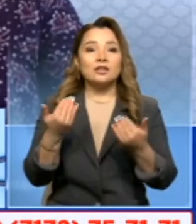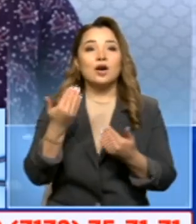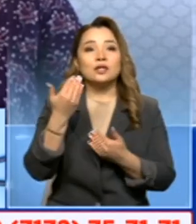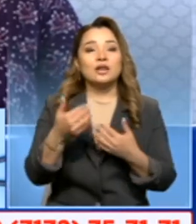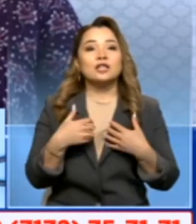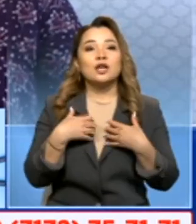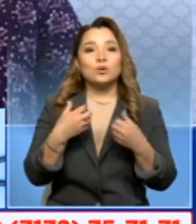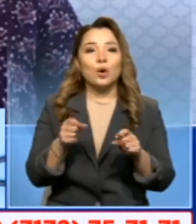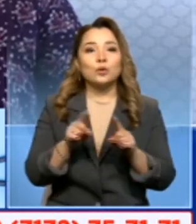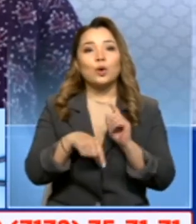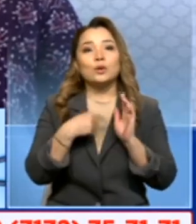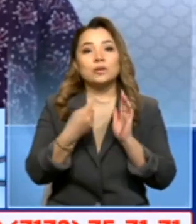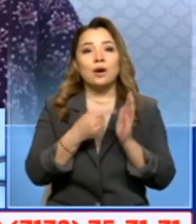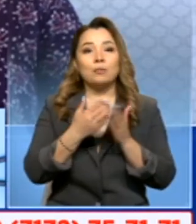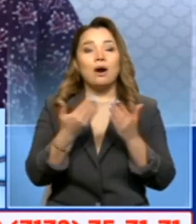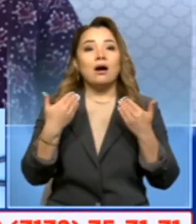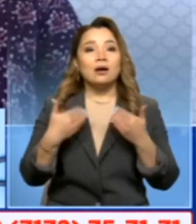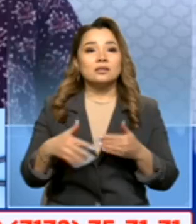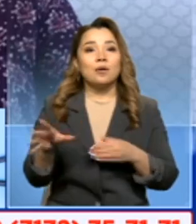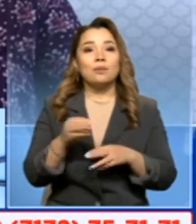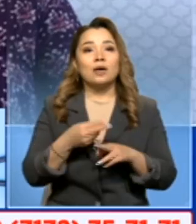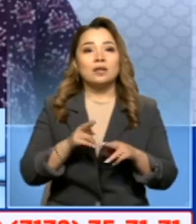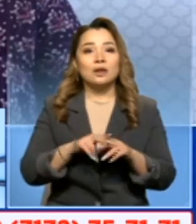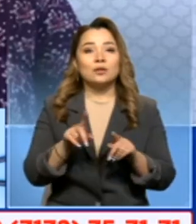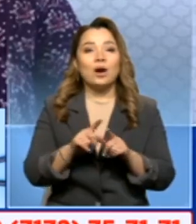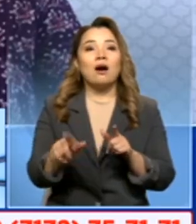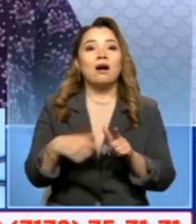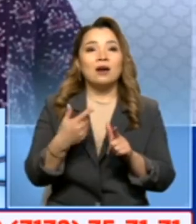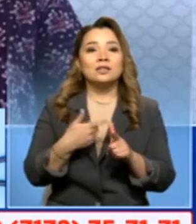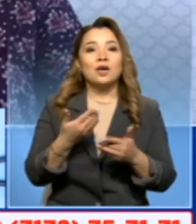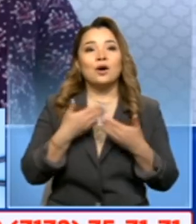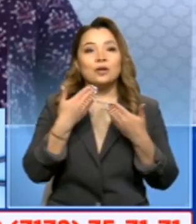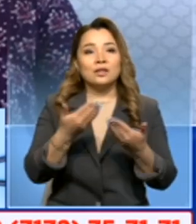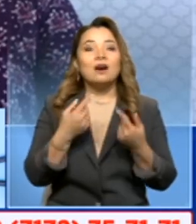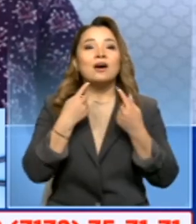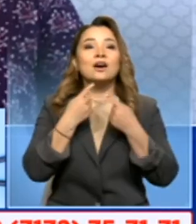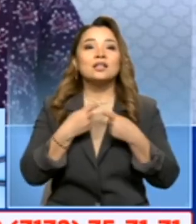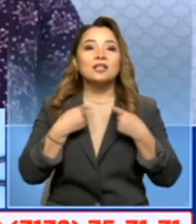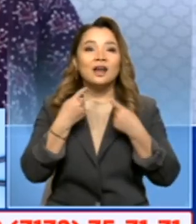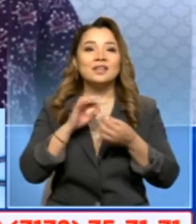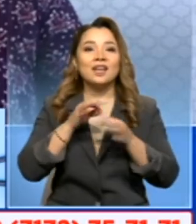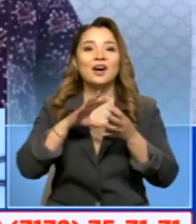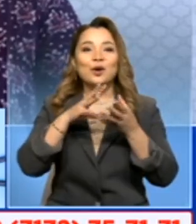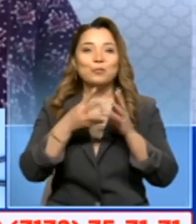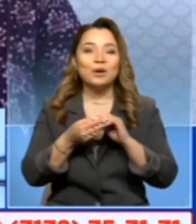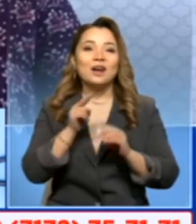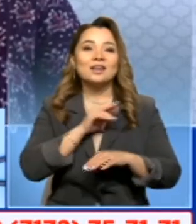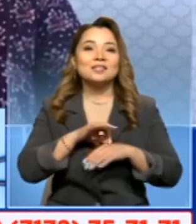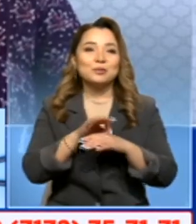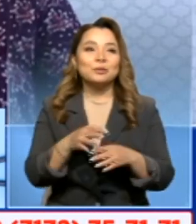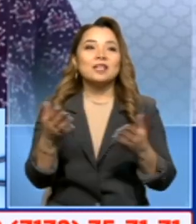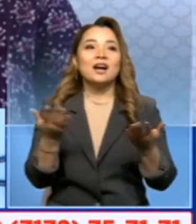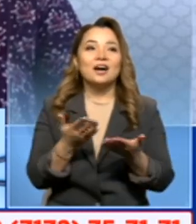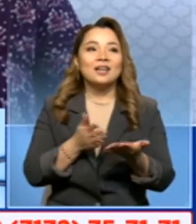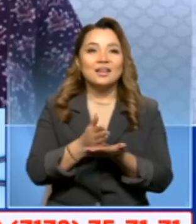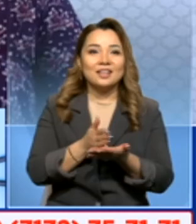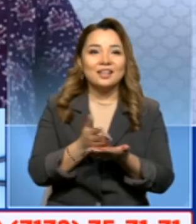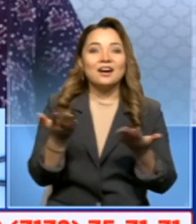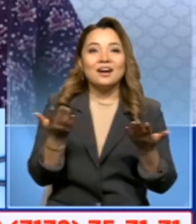сіздердің денсаулықтарыңызды сұраған кезде ағзаларыңызды атын атап сұрайтын болдық қой. Қалқанша безіңіздің қызметі қалай, жақсы ма